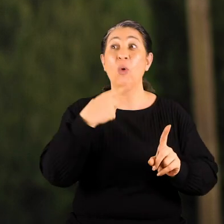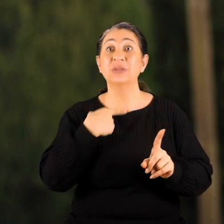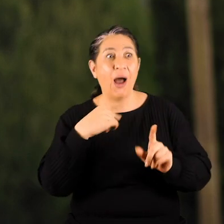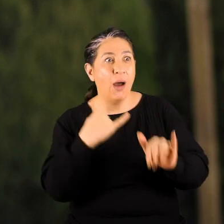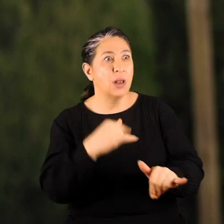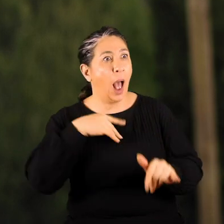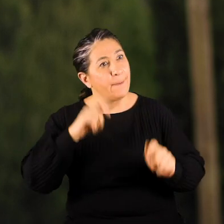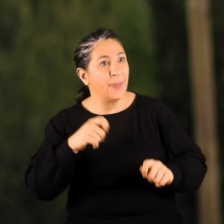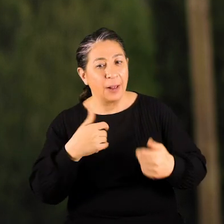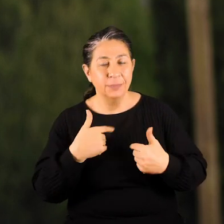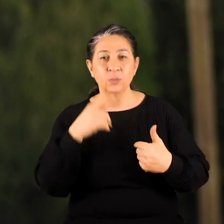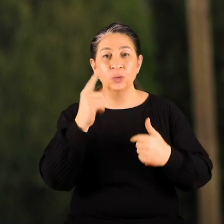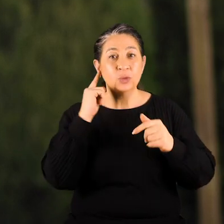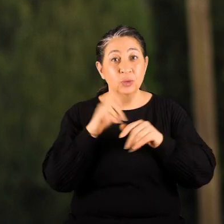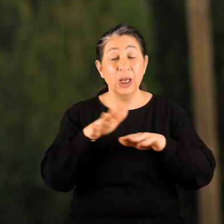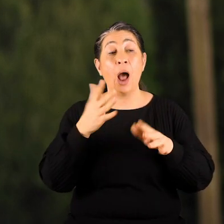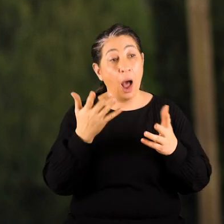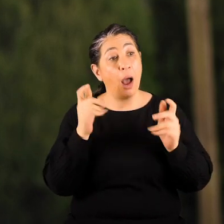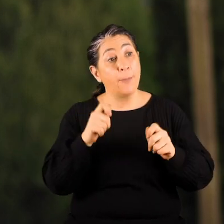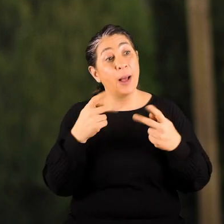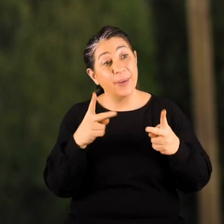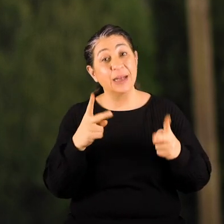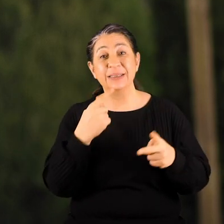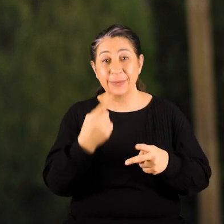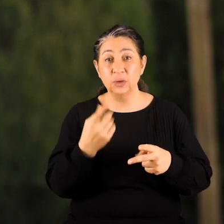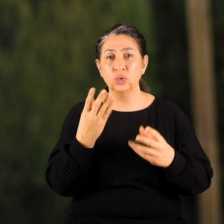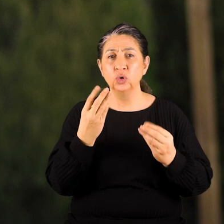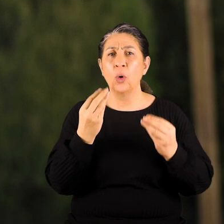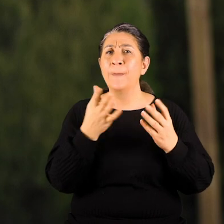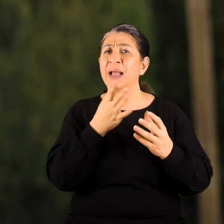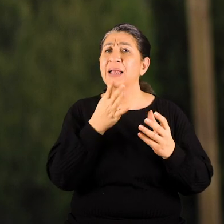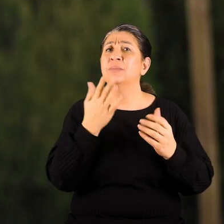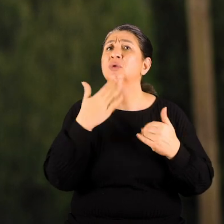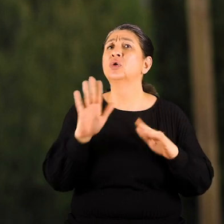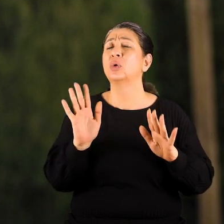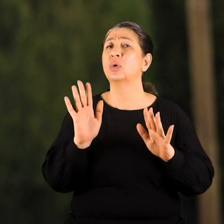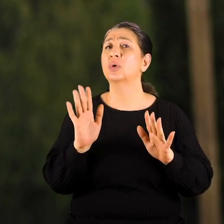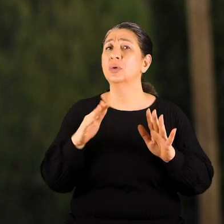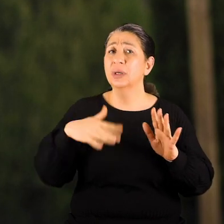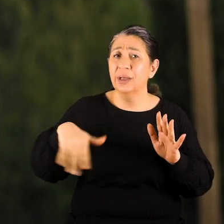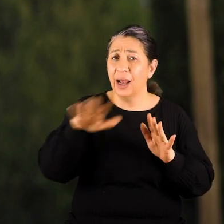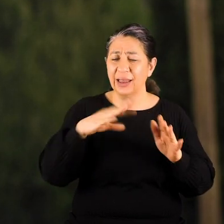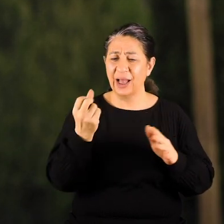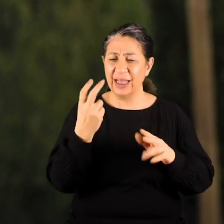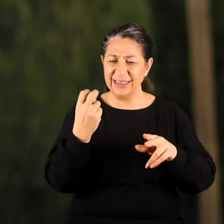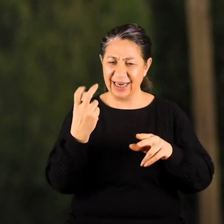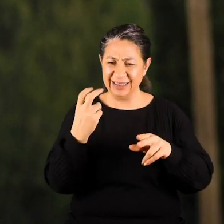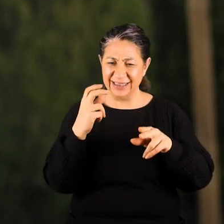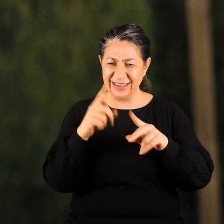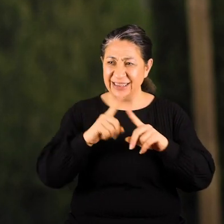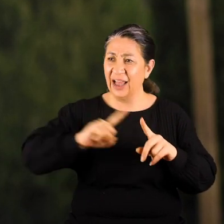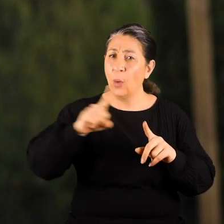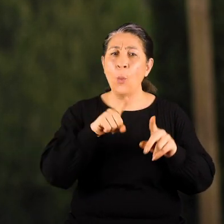hı. Birilerin bunu görüp ya evet yapılabilir bu demesi. Çünkü çok da bilgimiz yok. Genelde kanser tedavisinde böyle bir